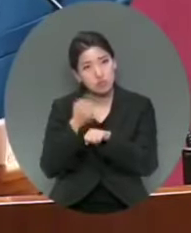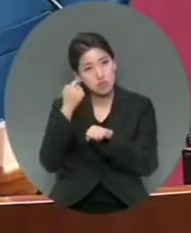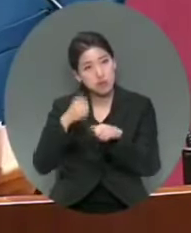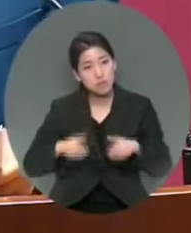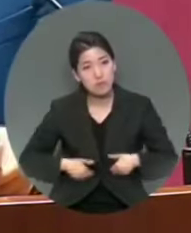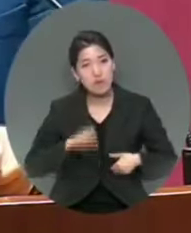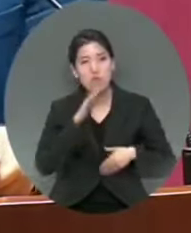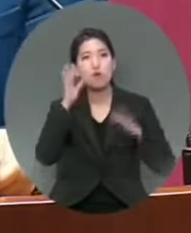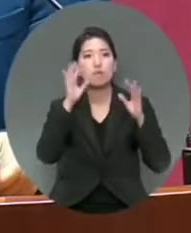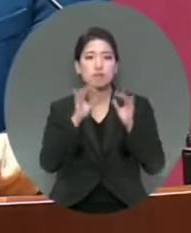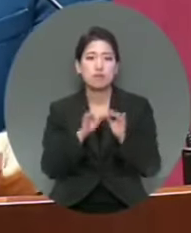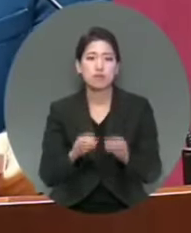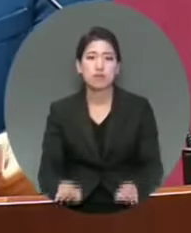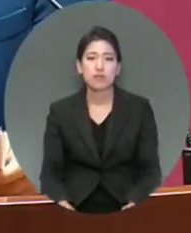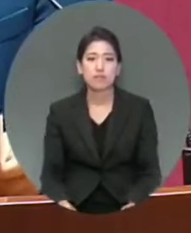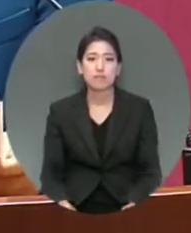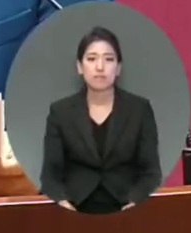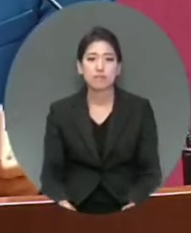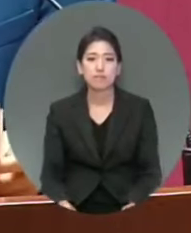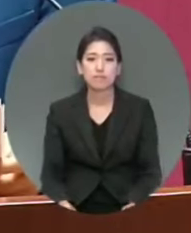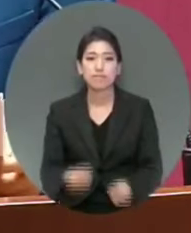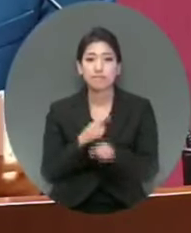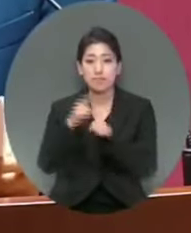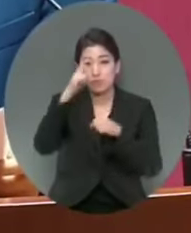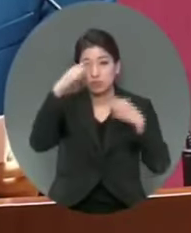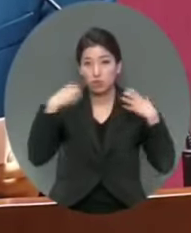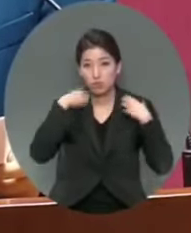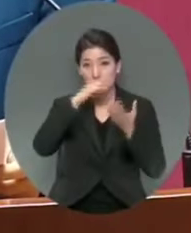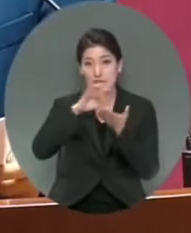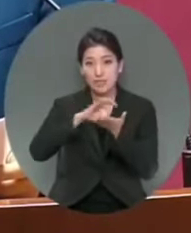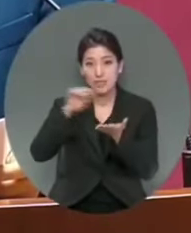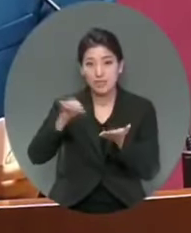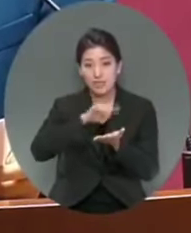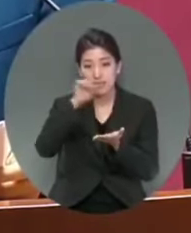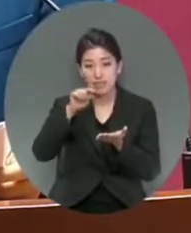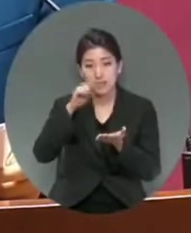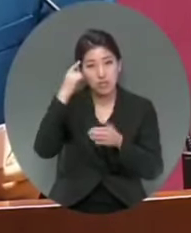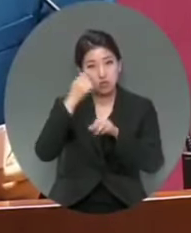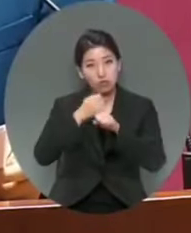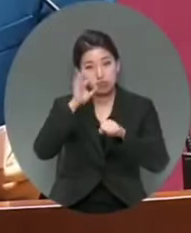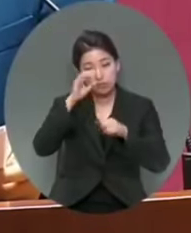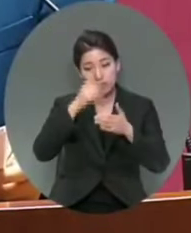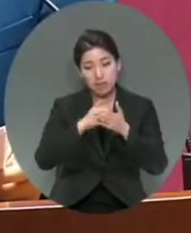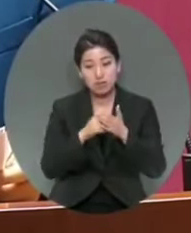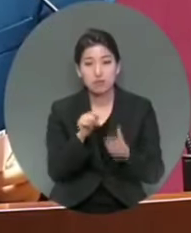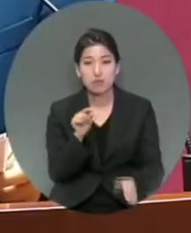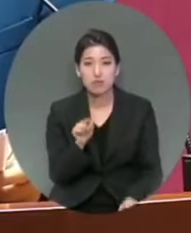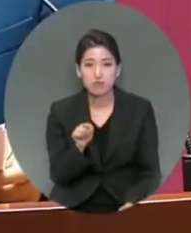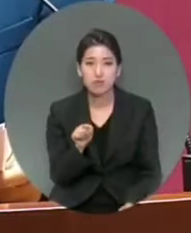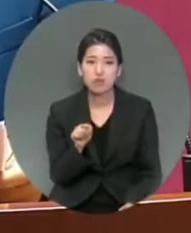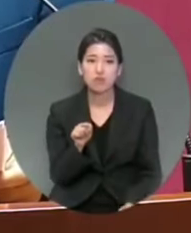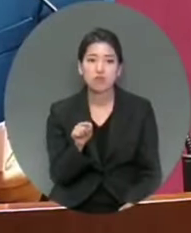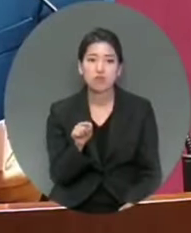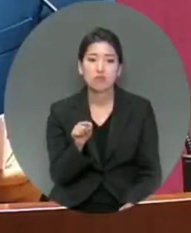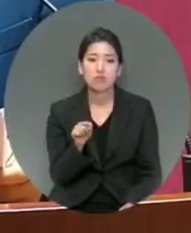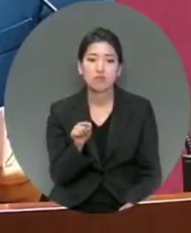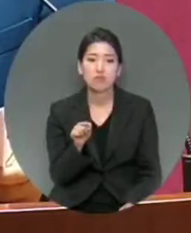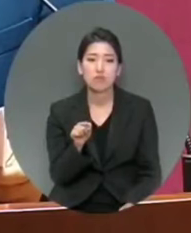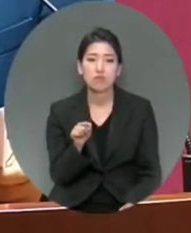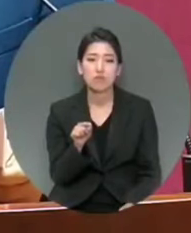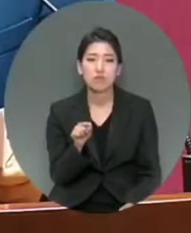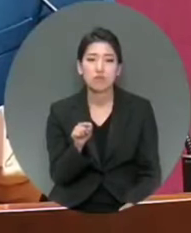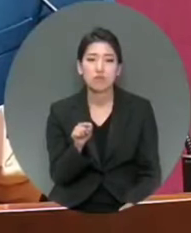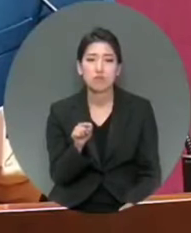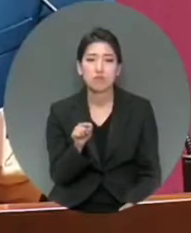합니다. 그리고 내년 정부의 기후대응 R&D 삭감은 전반적으로 R&D